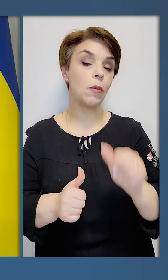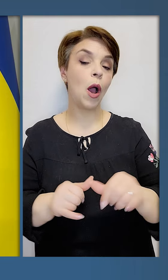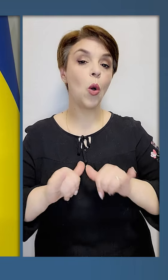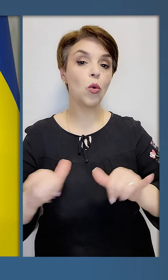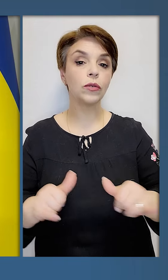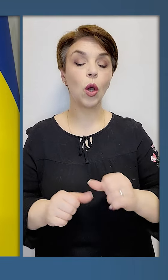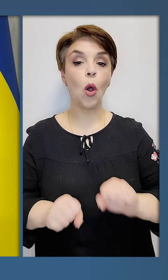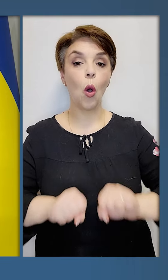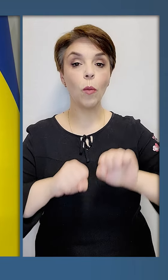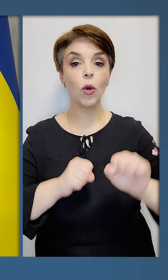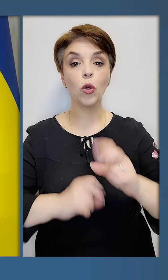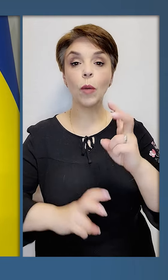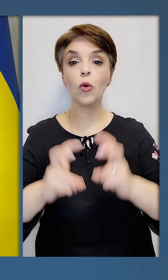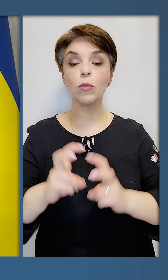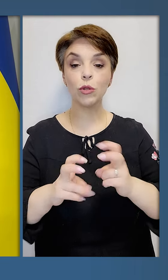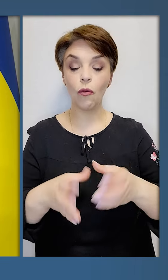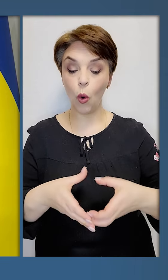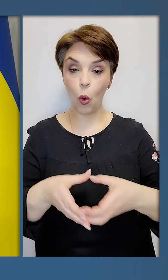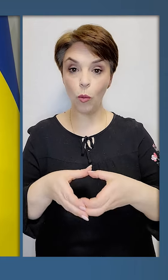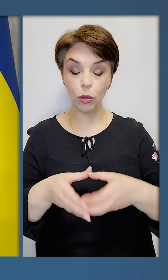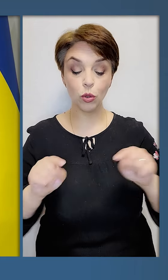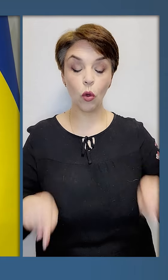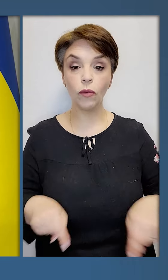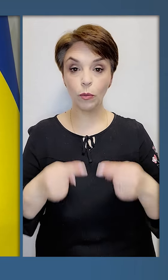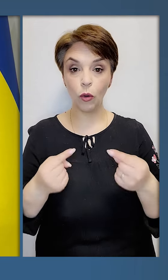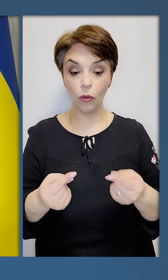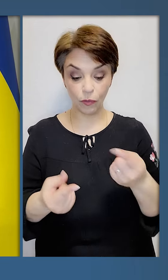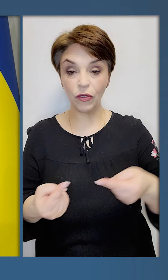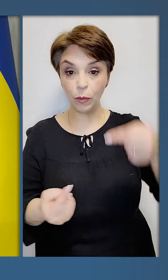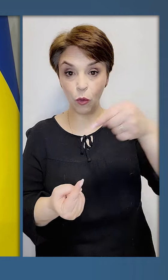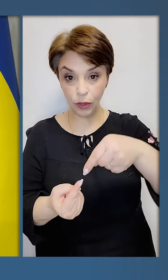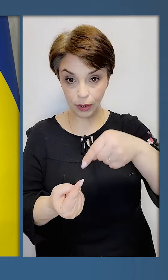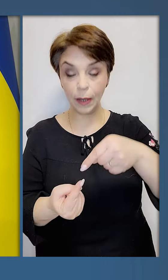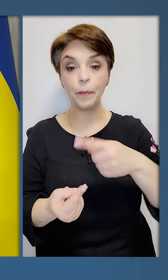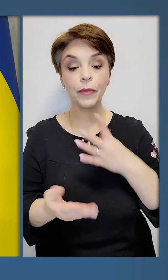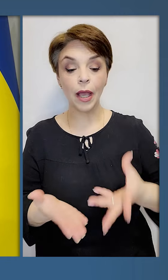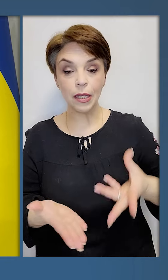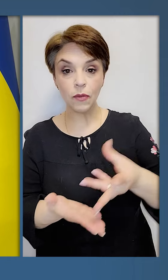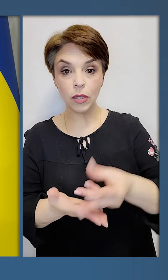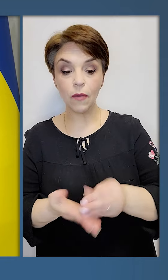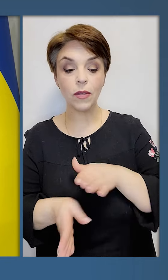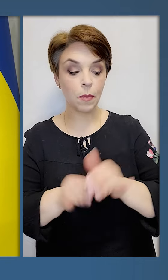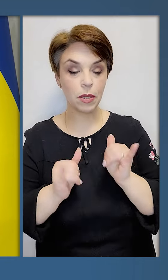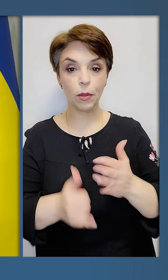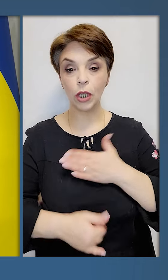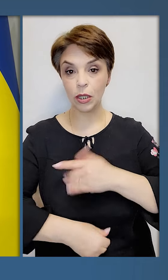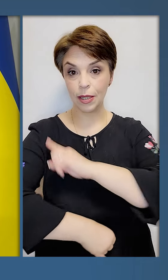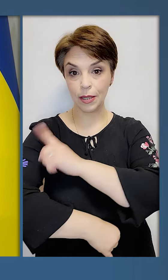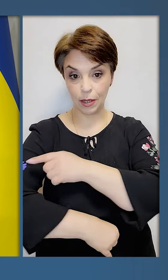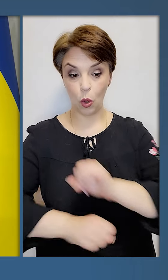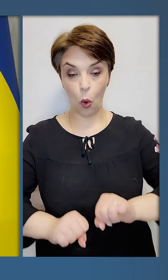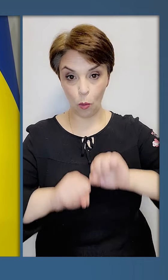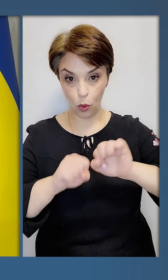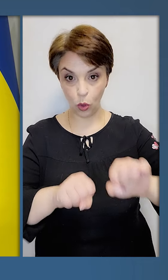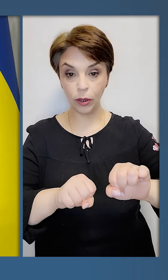розвитку оборонно-промислового комплексу, у відповідних інвестиціях, тобто у забезпеченні наших сил